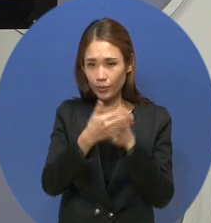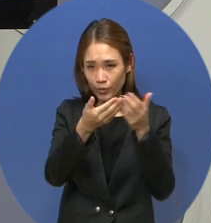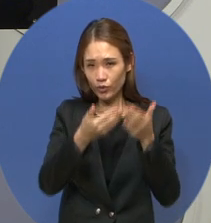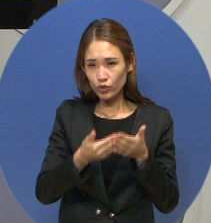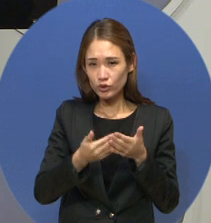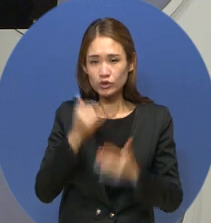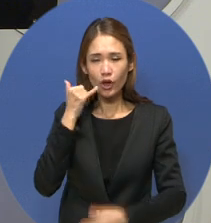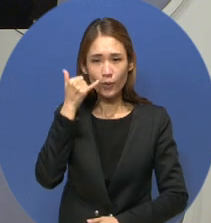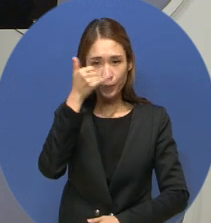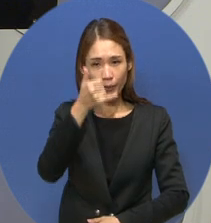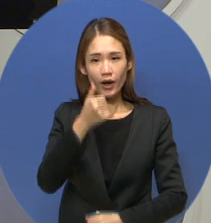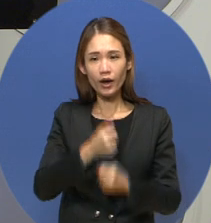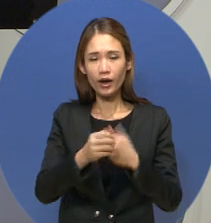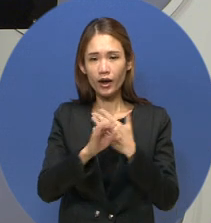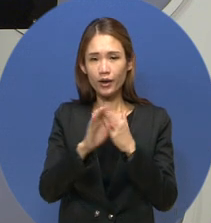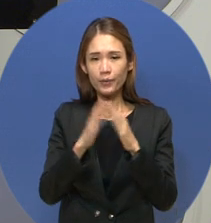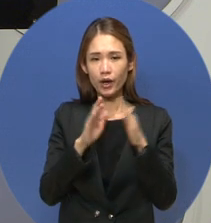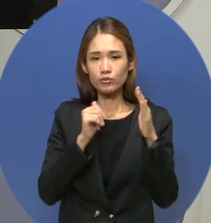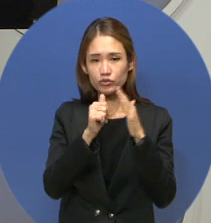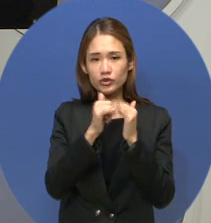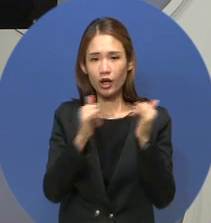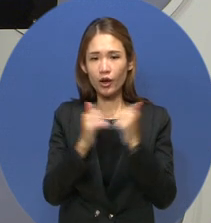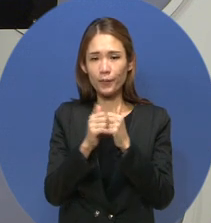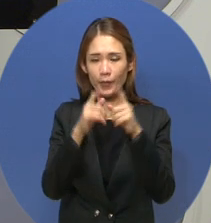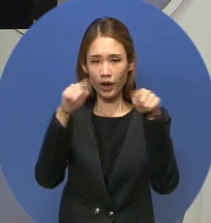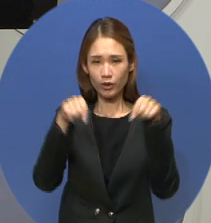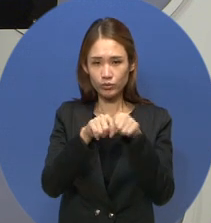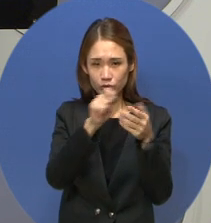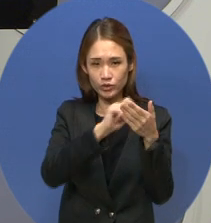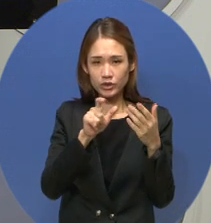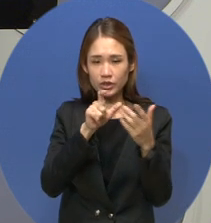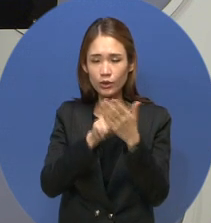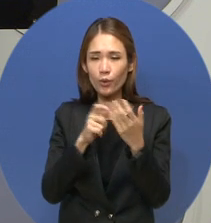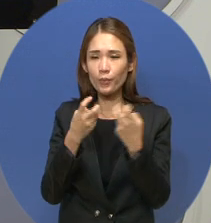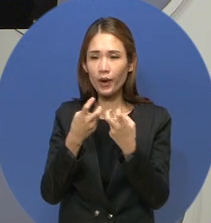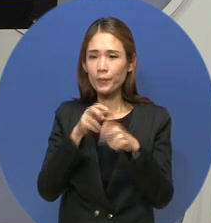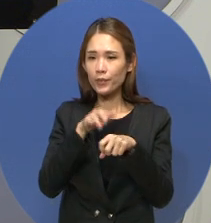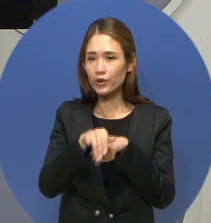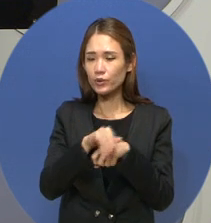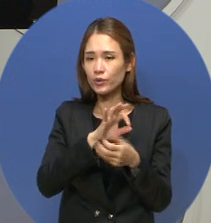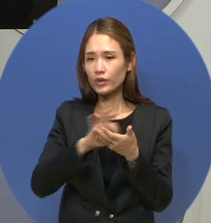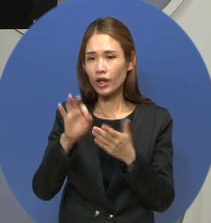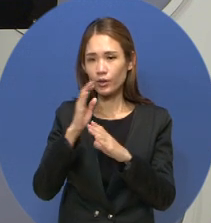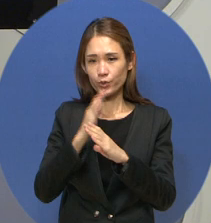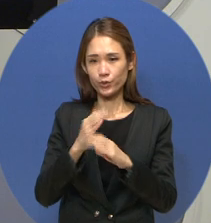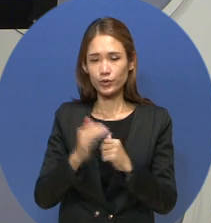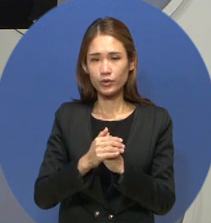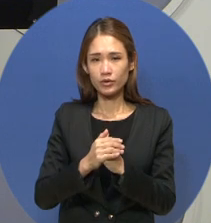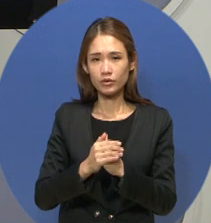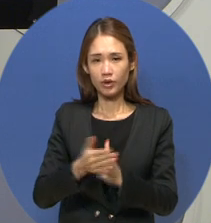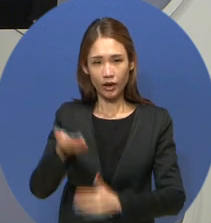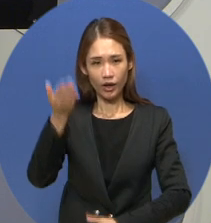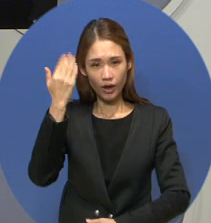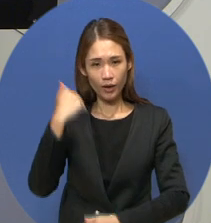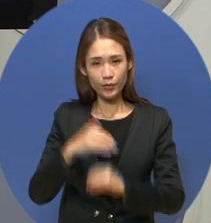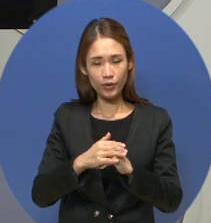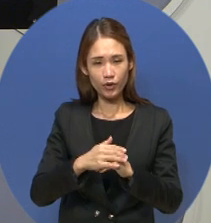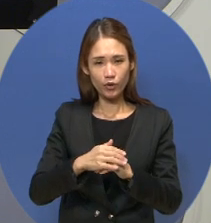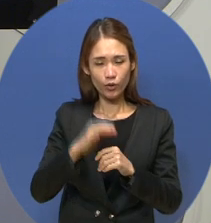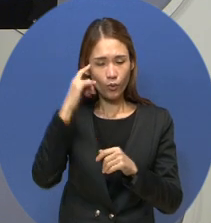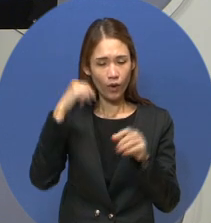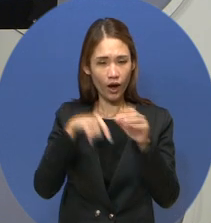전화하면 방문자와 방문을 c 를 기록하는 방식도 사용하고 있습니다 앞으로 곽이 정통부는